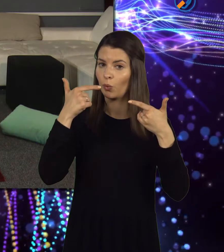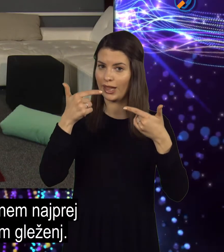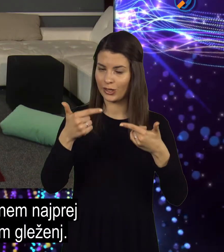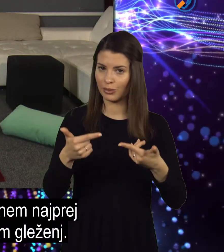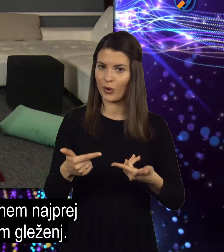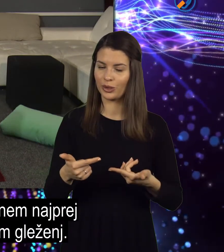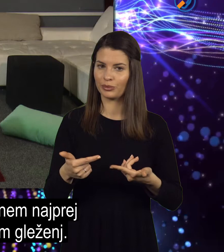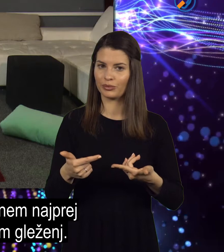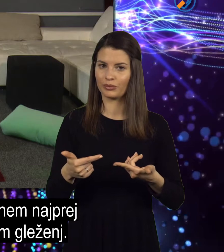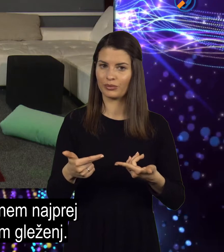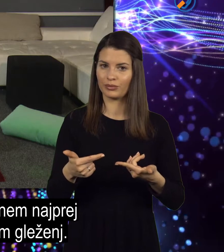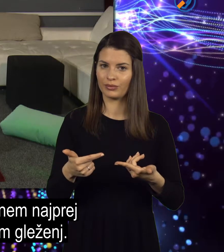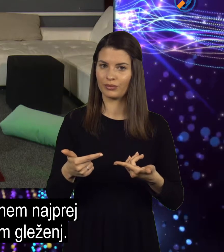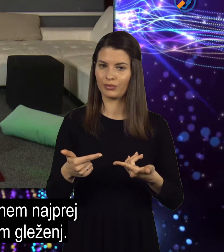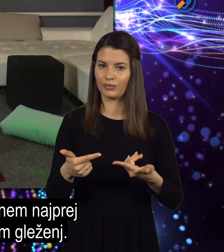Se uležem.